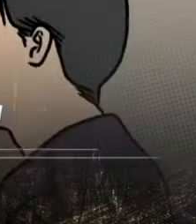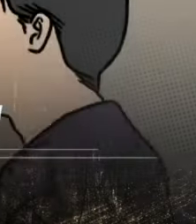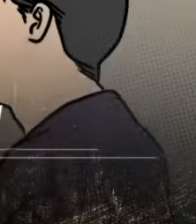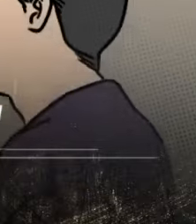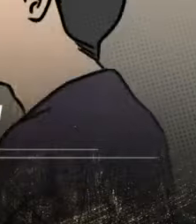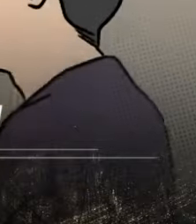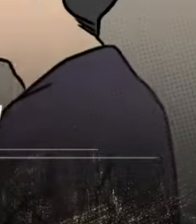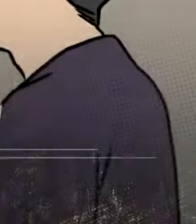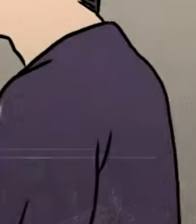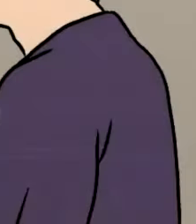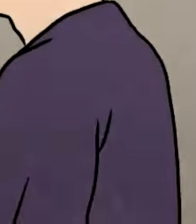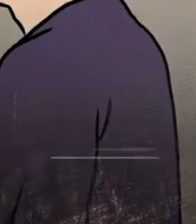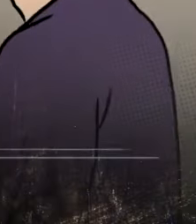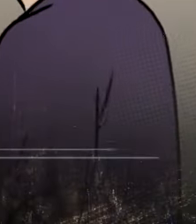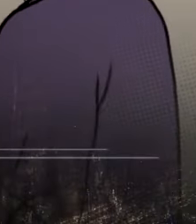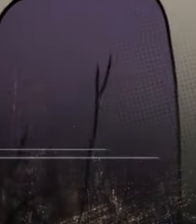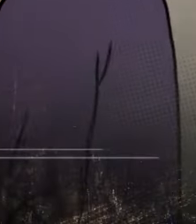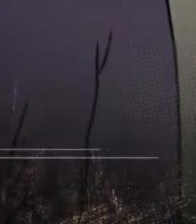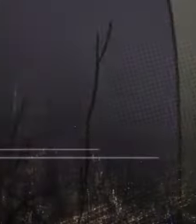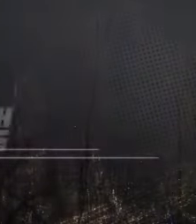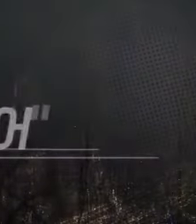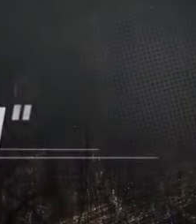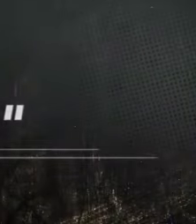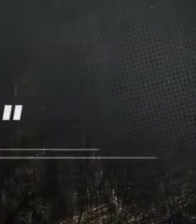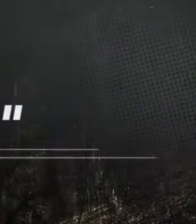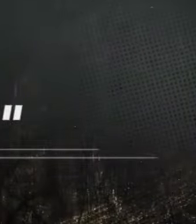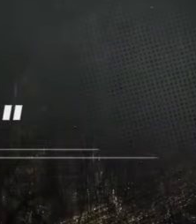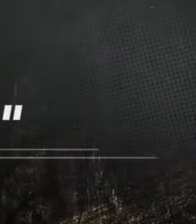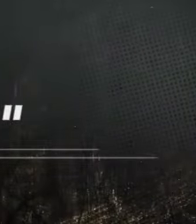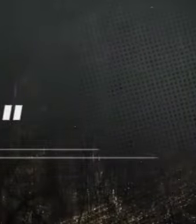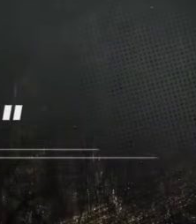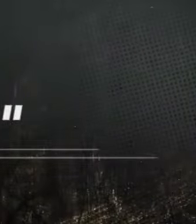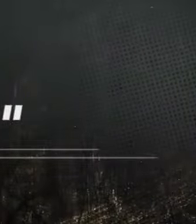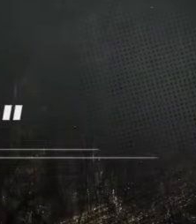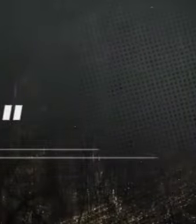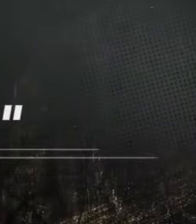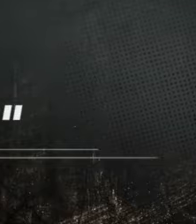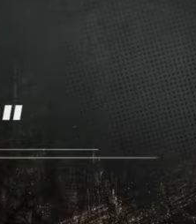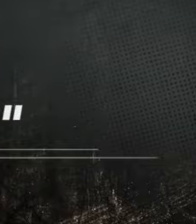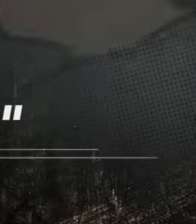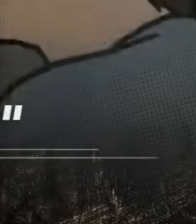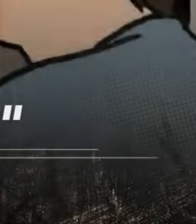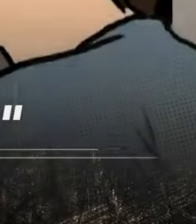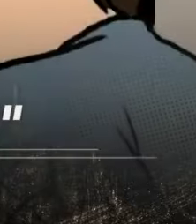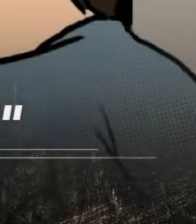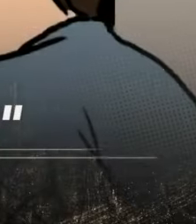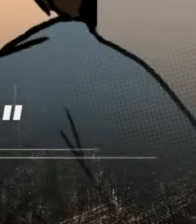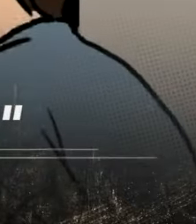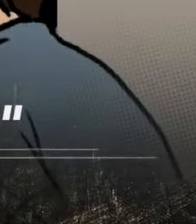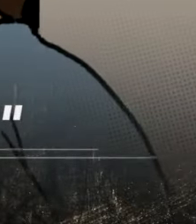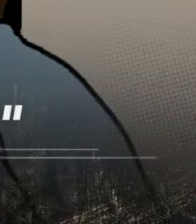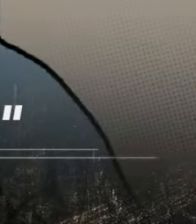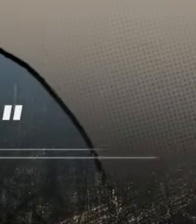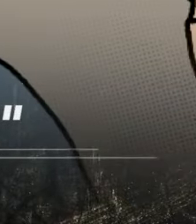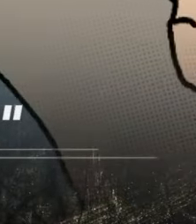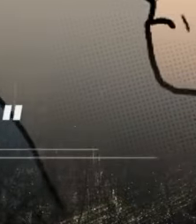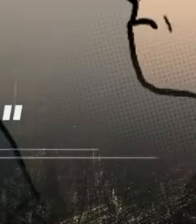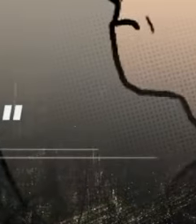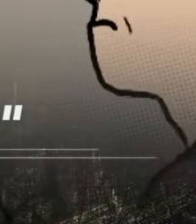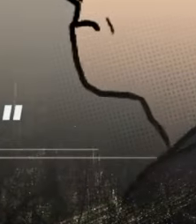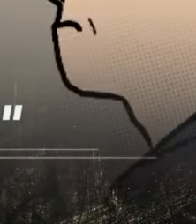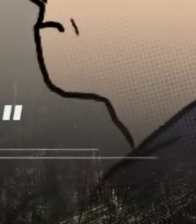사연이 올라왔습니다. 다음 날 와서 소주값을 주겠다던 손님들은 보름 뒤에 찾아왔는데 사장이